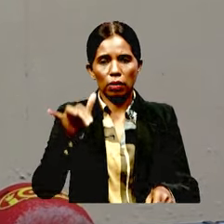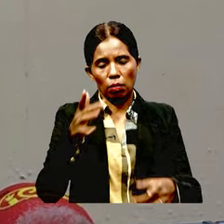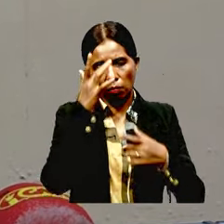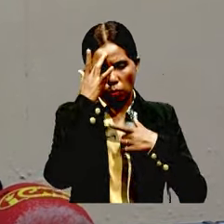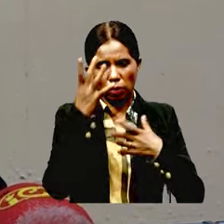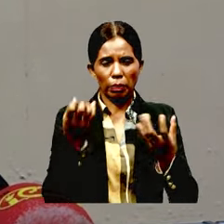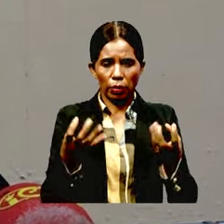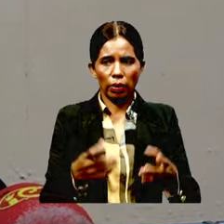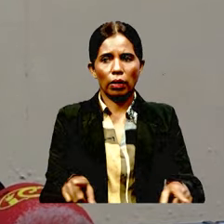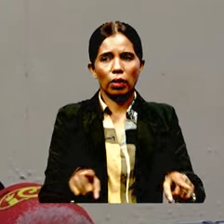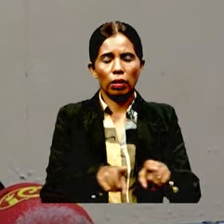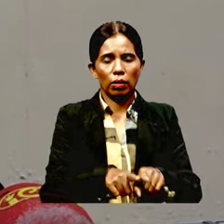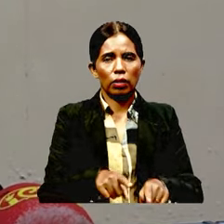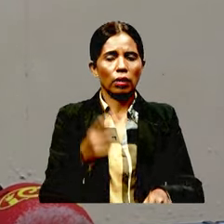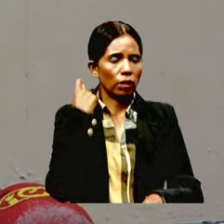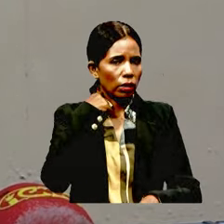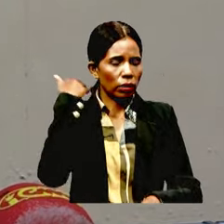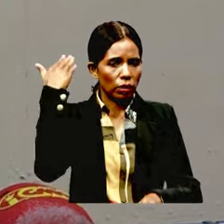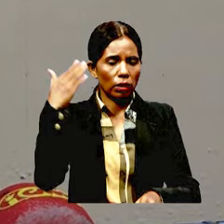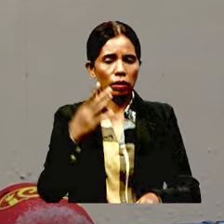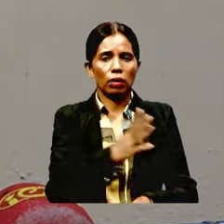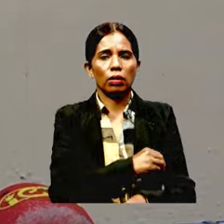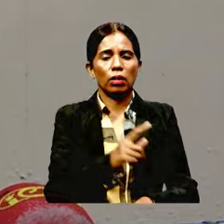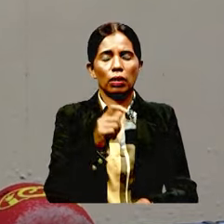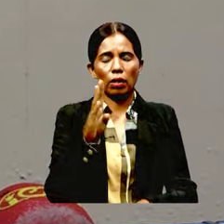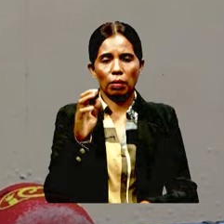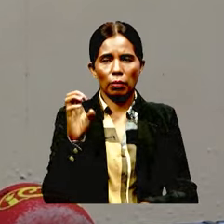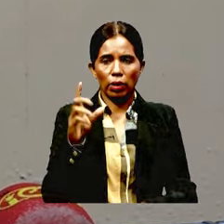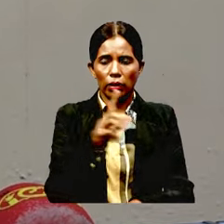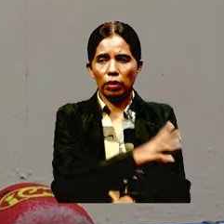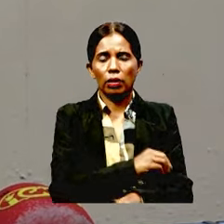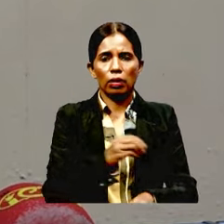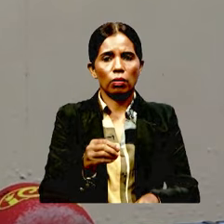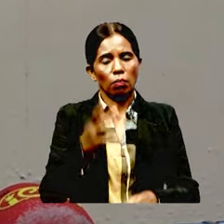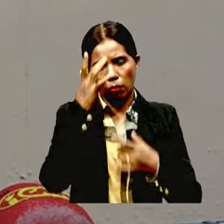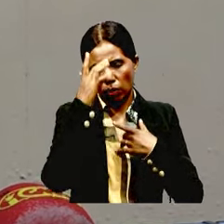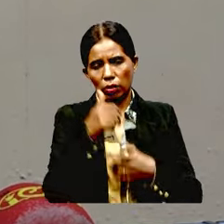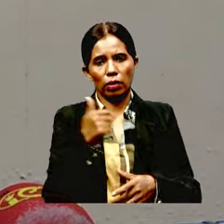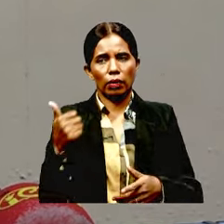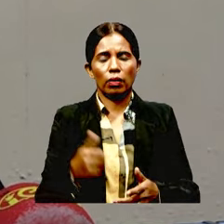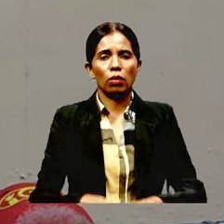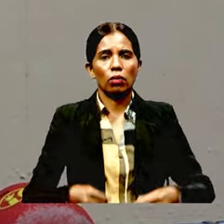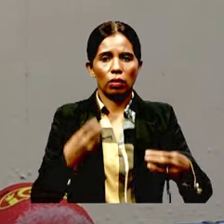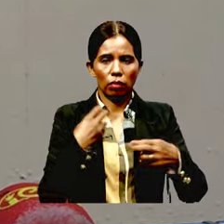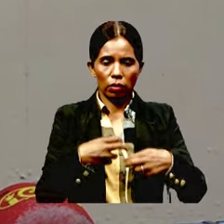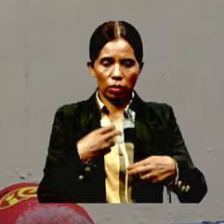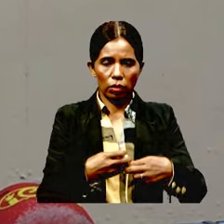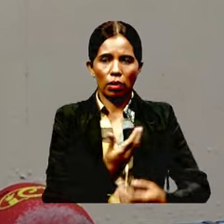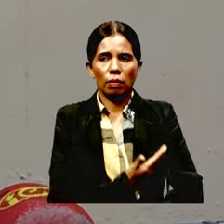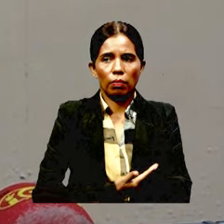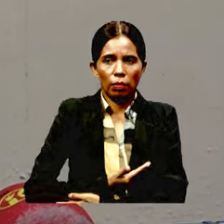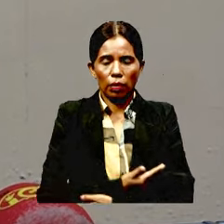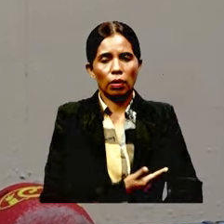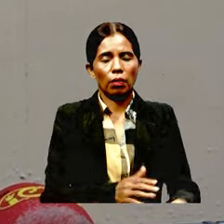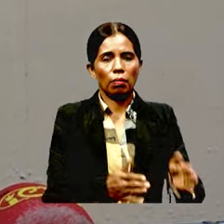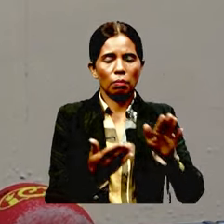ya anesan hipertensaun anesan diabetes anesan moras infeksaun kronik sur selo nebe mak belfo impactu ba bebê mate